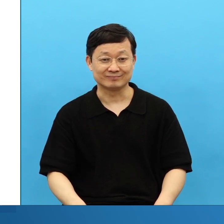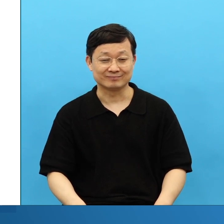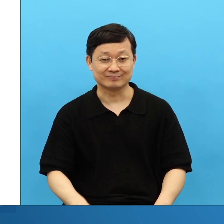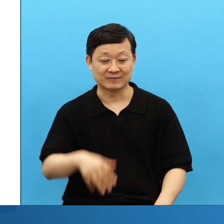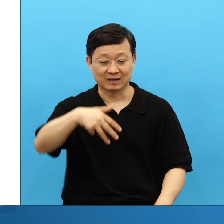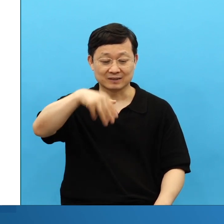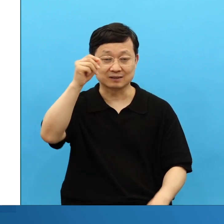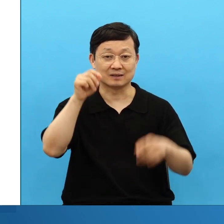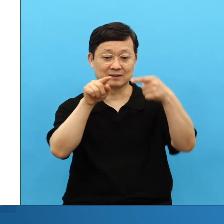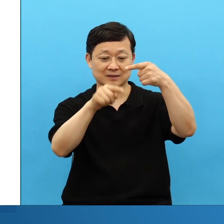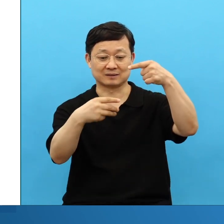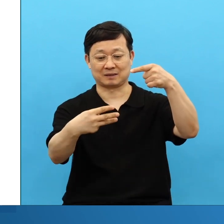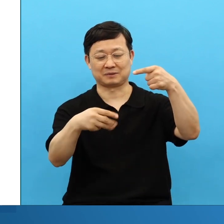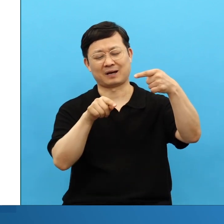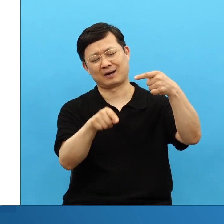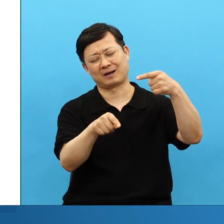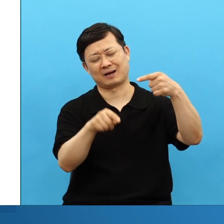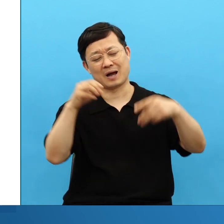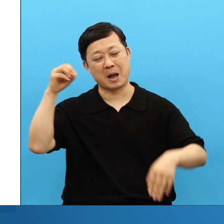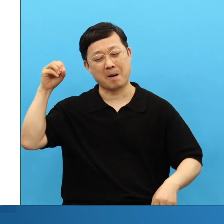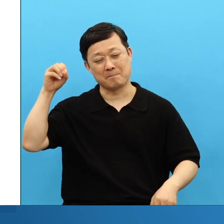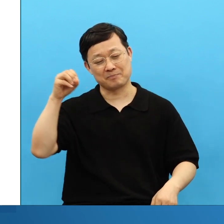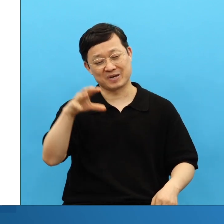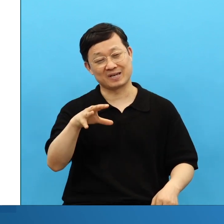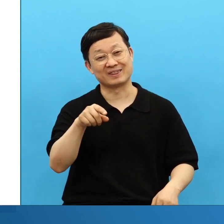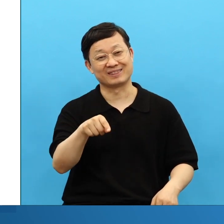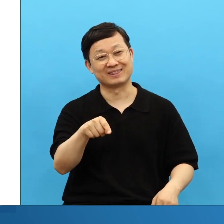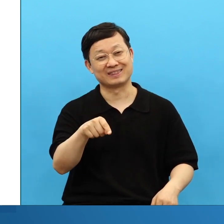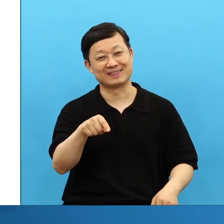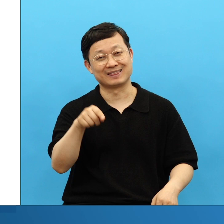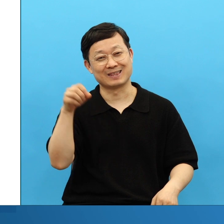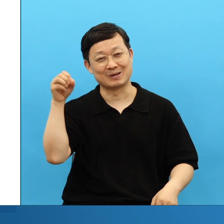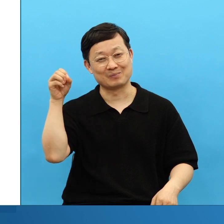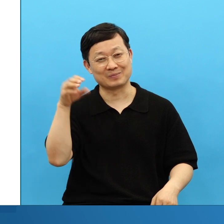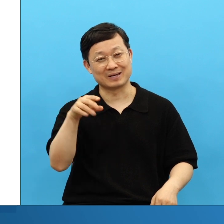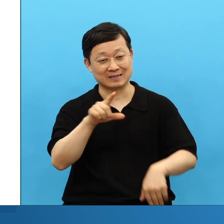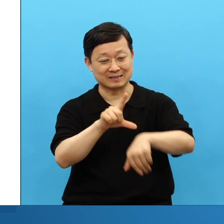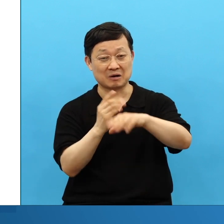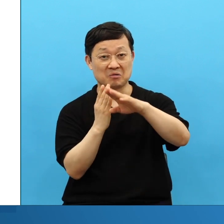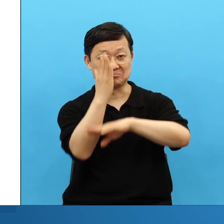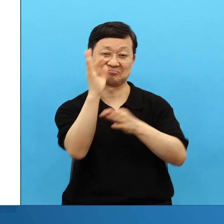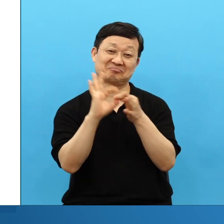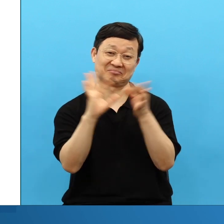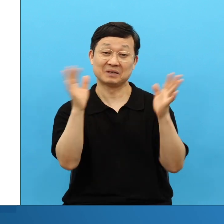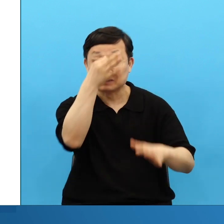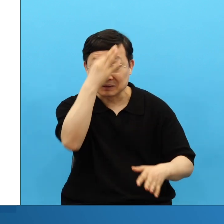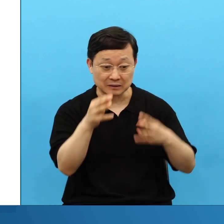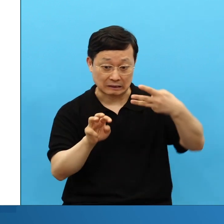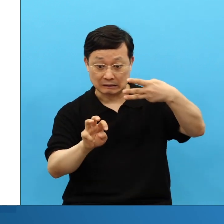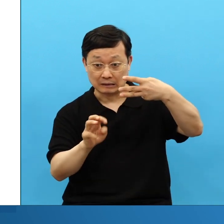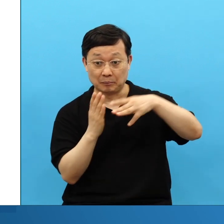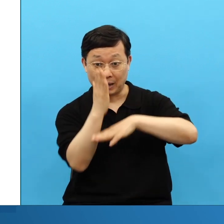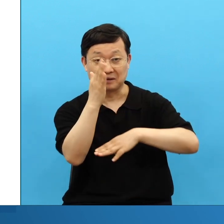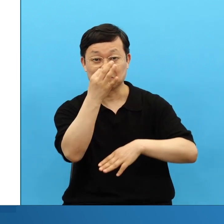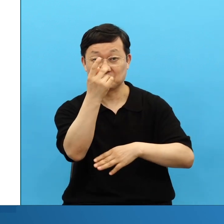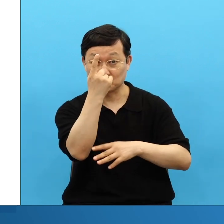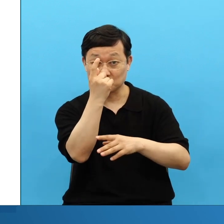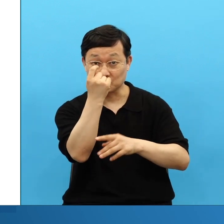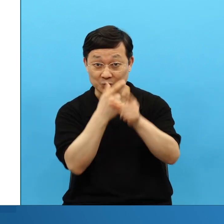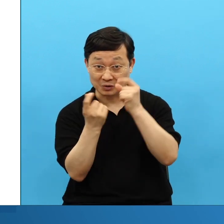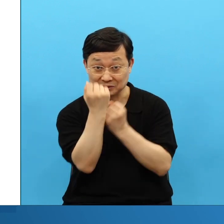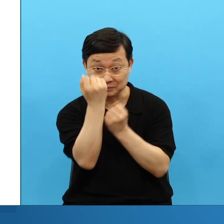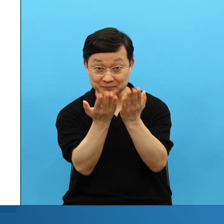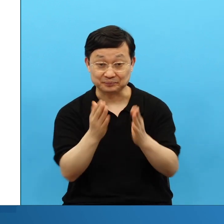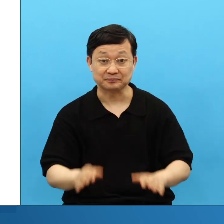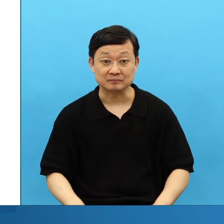창세기 1장 3절이 답입니다. 이걸 말씀드리고 싶었어요. 시간이 오바돼도 할 수 없습니다. 이사야 60장